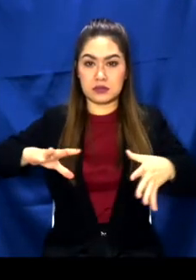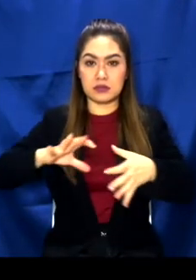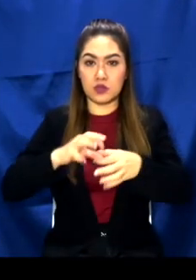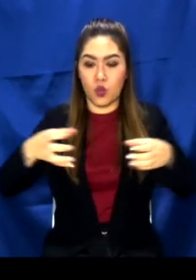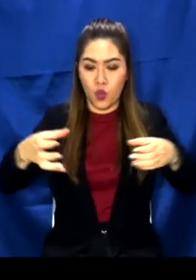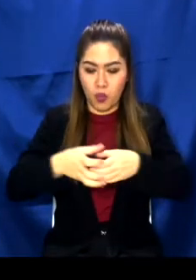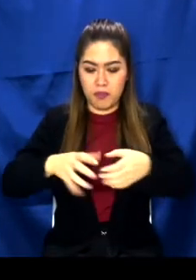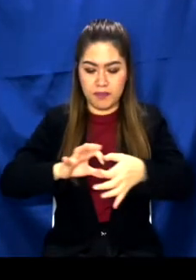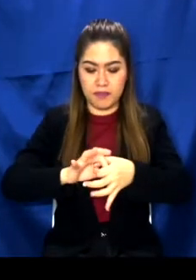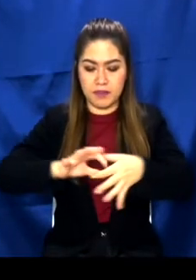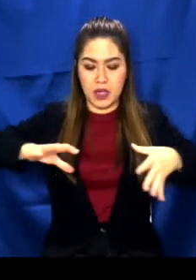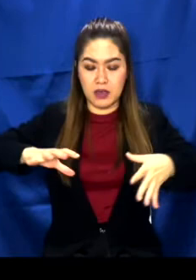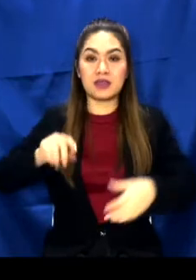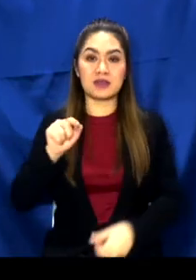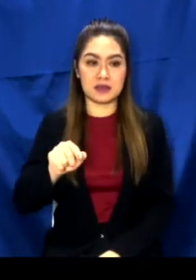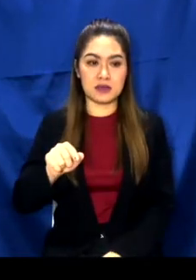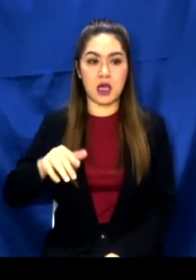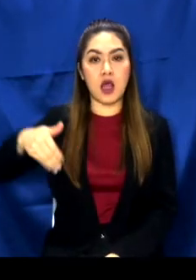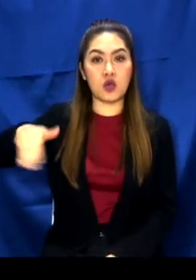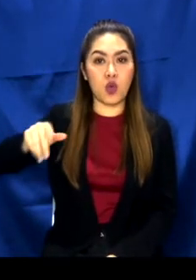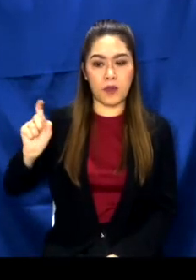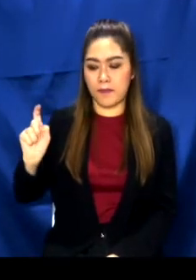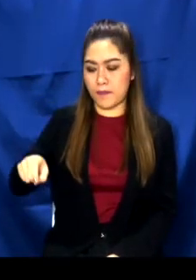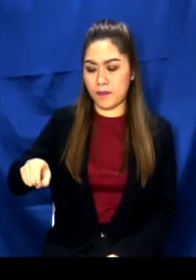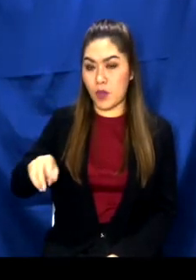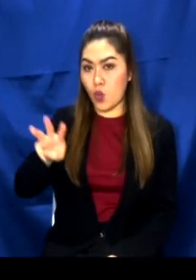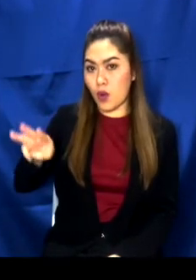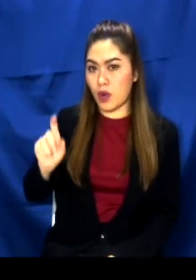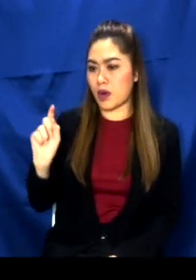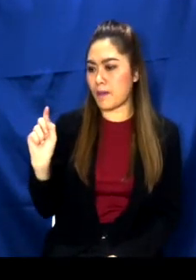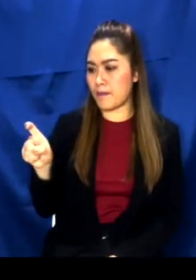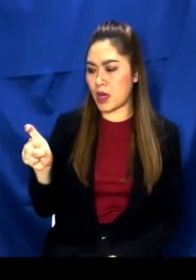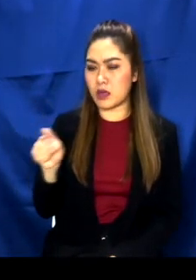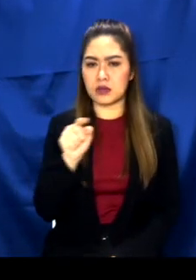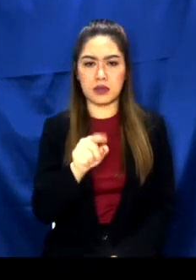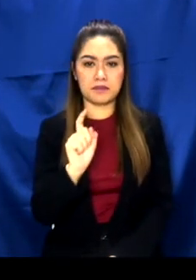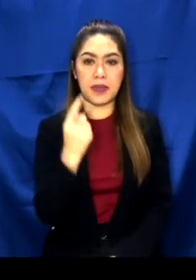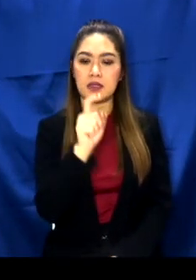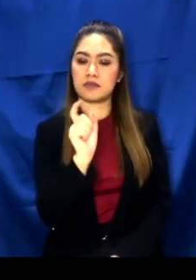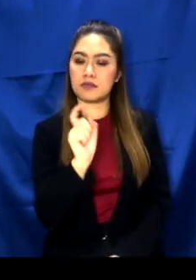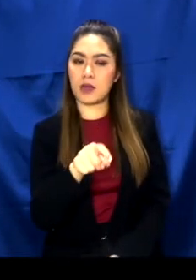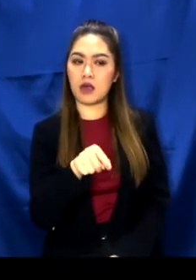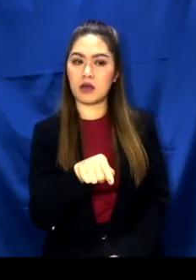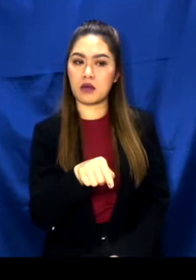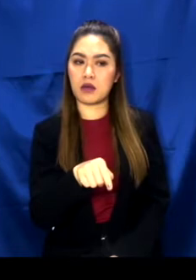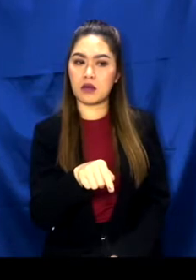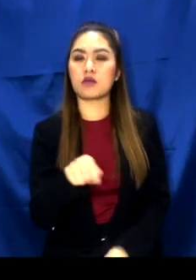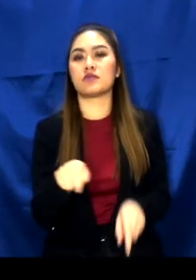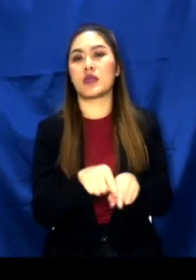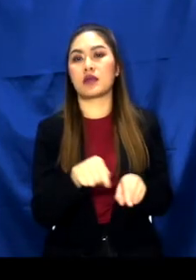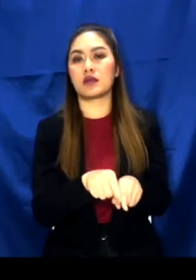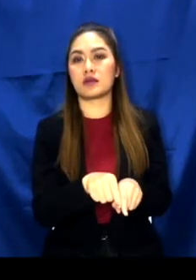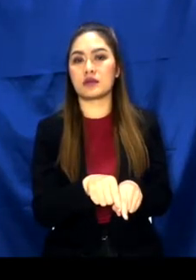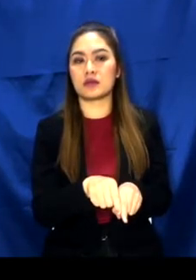อันกรุ๊ปออกแล้วเราก็คลิกพื้นที่ข้างนอก1ทีแล้วเราลองคลิกที่งานใหม่ค่ะอันนี้ก็กรุ๊ปมาเราก็